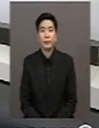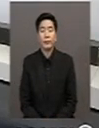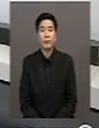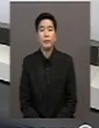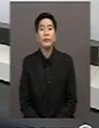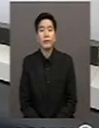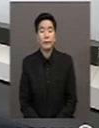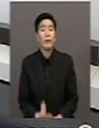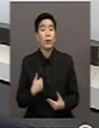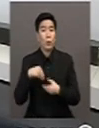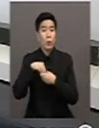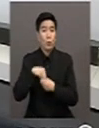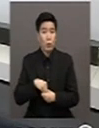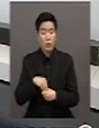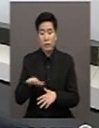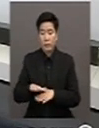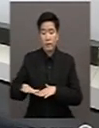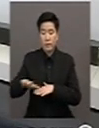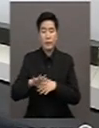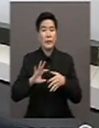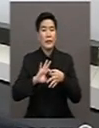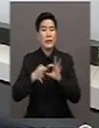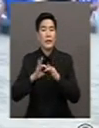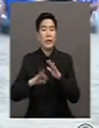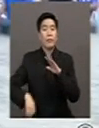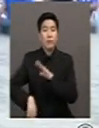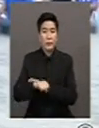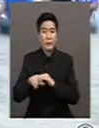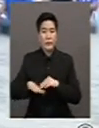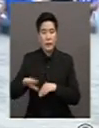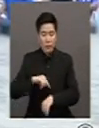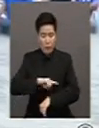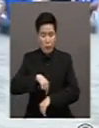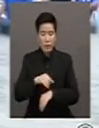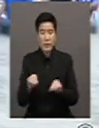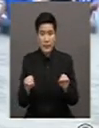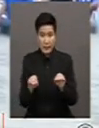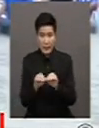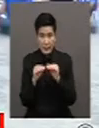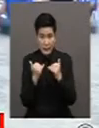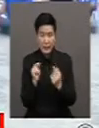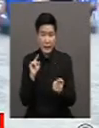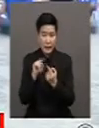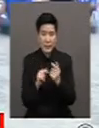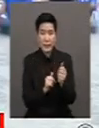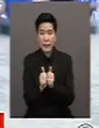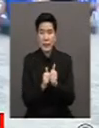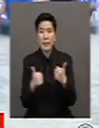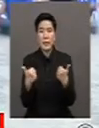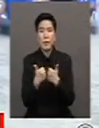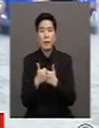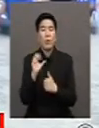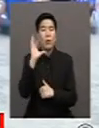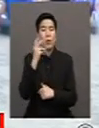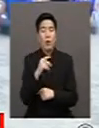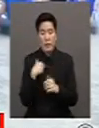ครับคุณผู้ชมครับตอนนี้ผมอยู่ที่สนามราชมังคลาครีฑาสถานนะครับอีกไม่กี่ชั่วโมงก็จะเข้าสู่เกมการแข่งขันนะครับฟุตบอลโลกรอบคัด